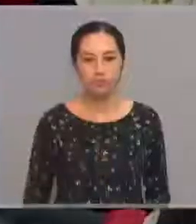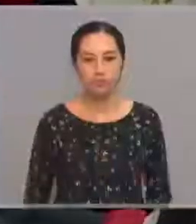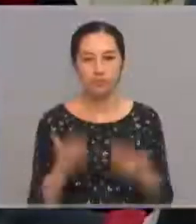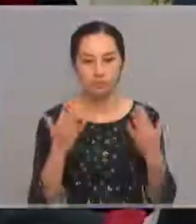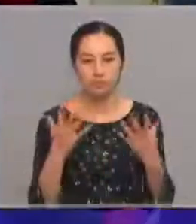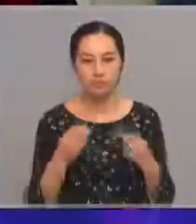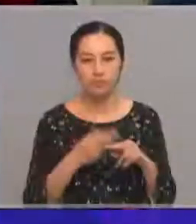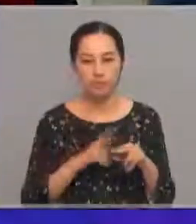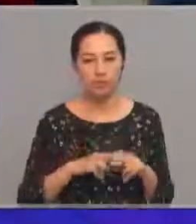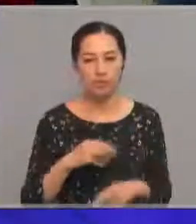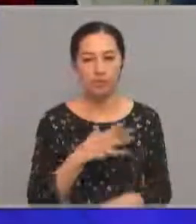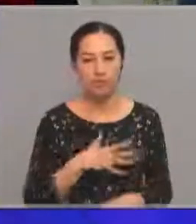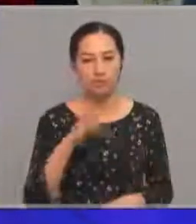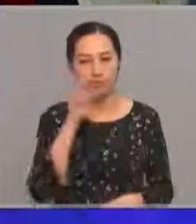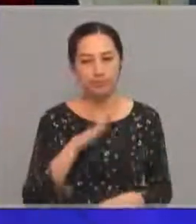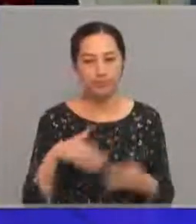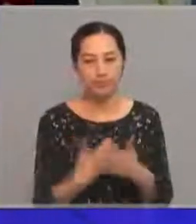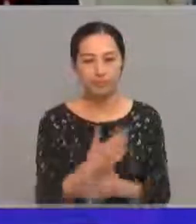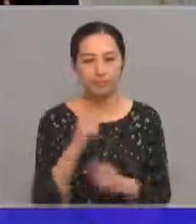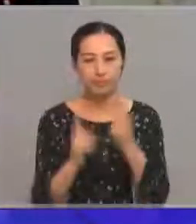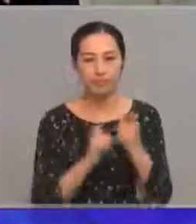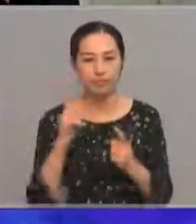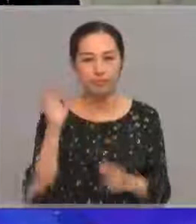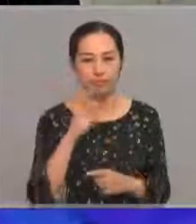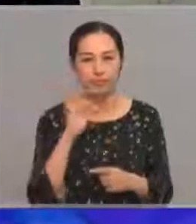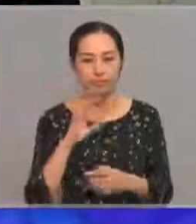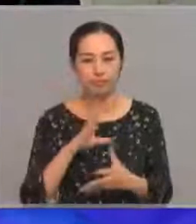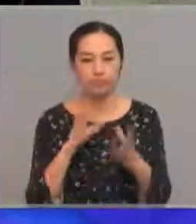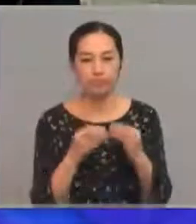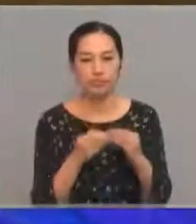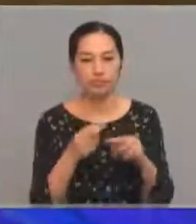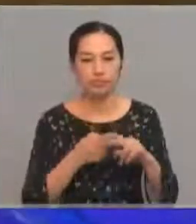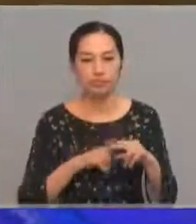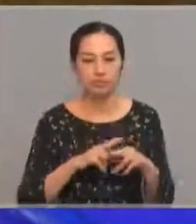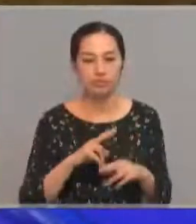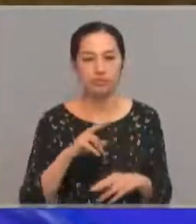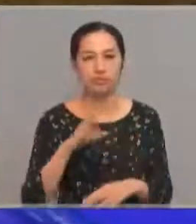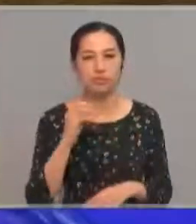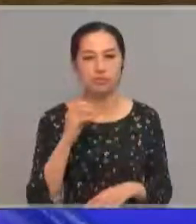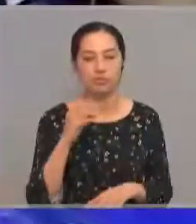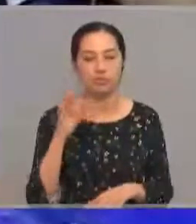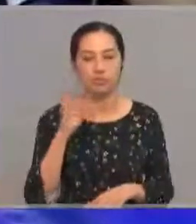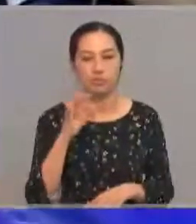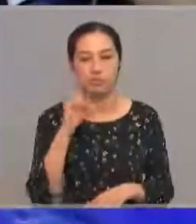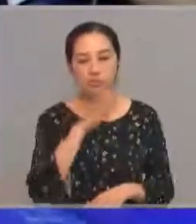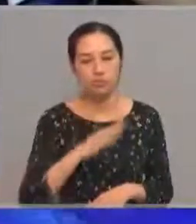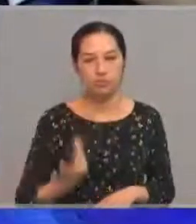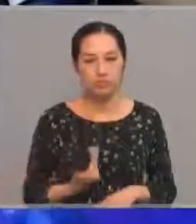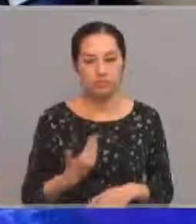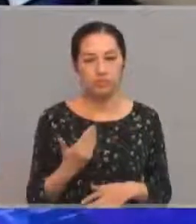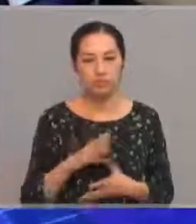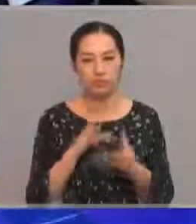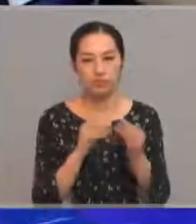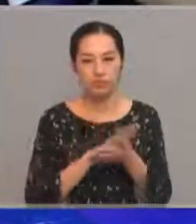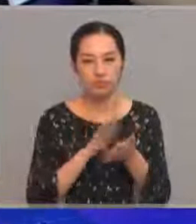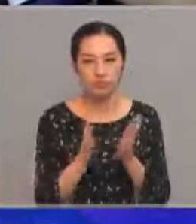Сегодня страна переживает уникальный период своей истории. Период масштабных созидательных перемен политической и экономической жизни страны.